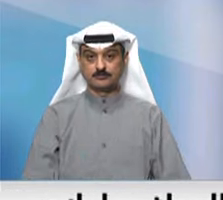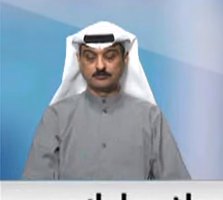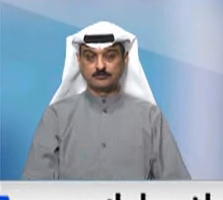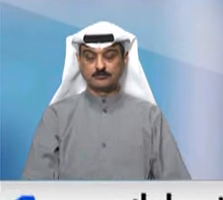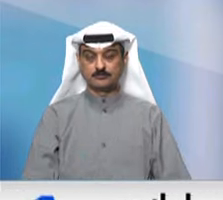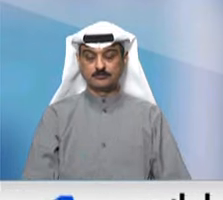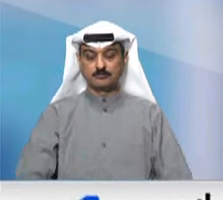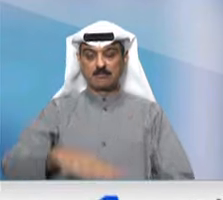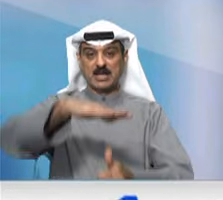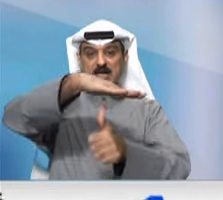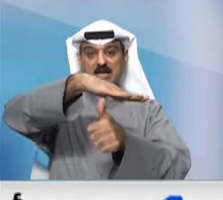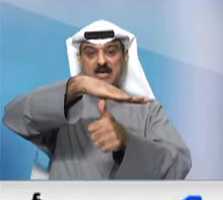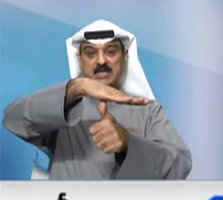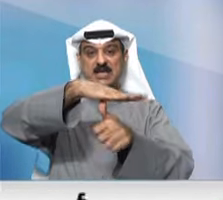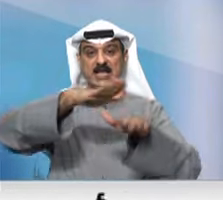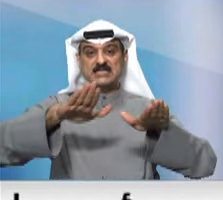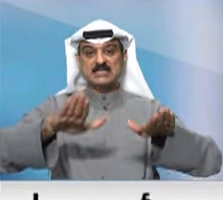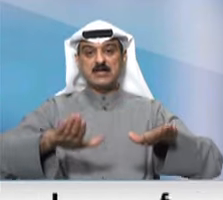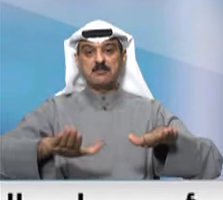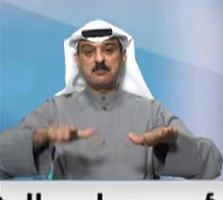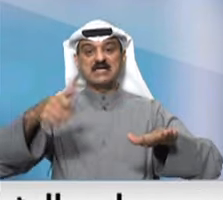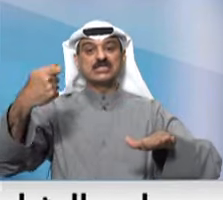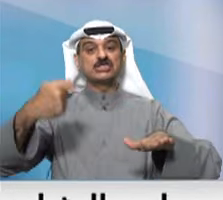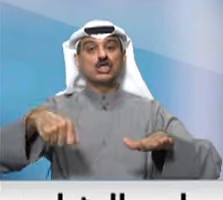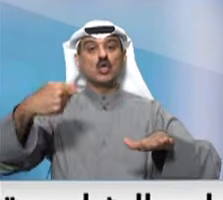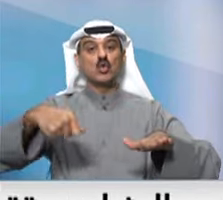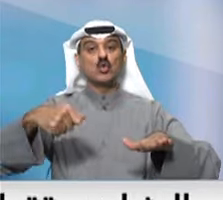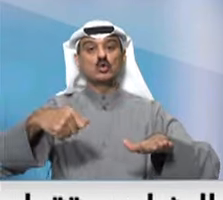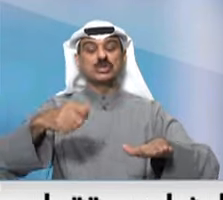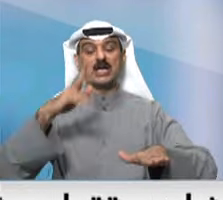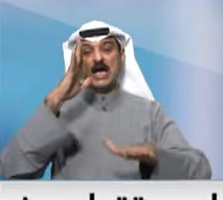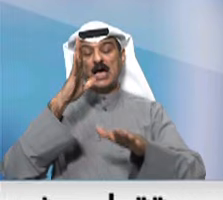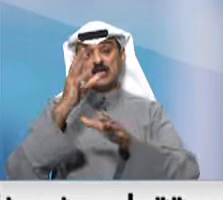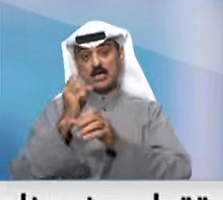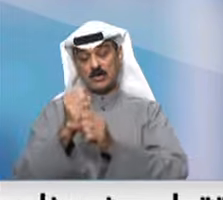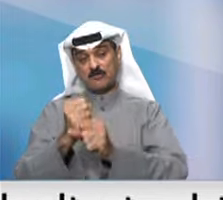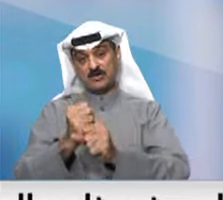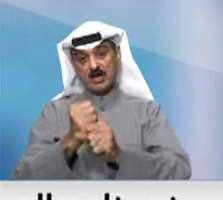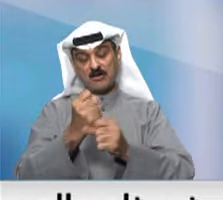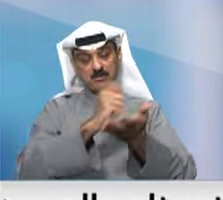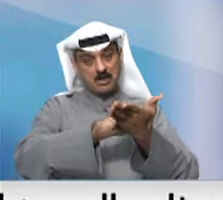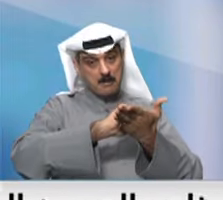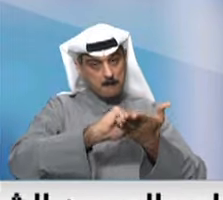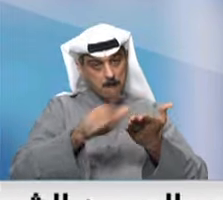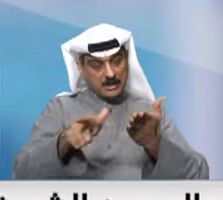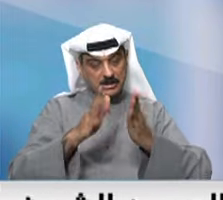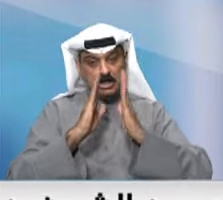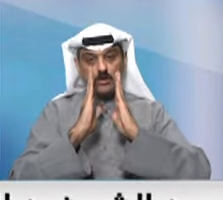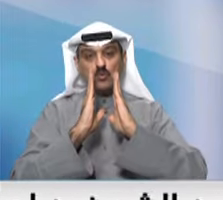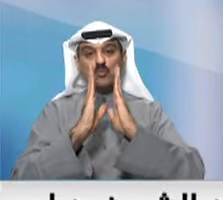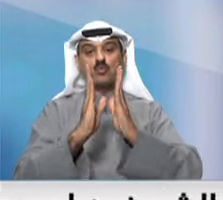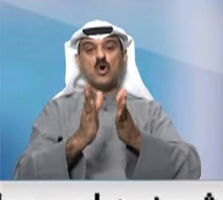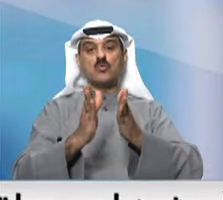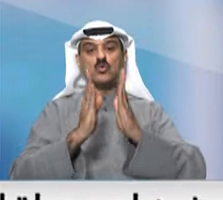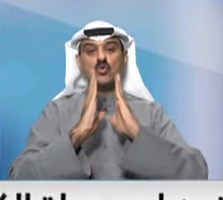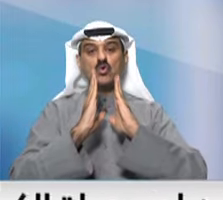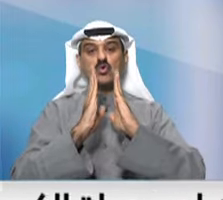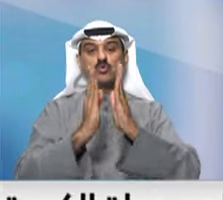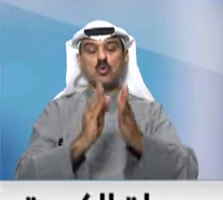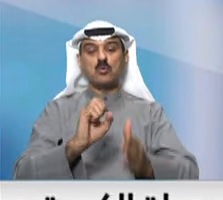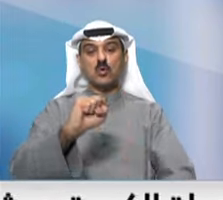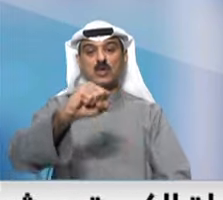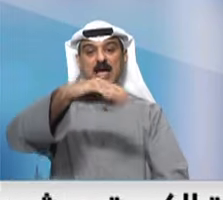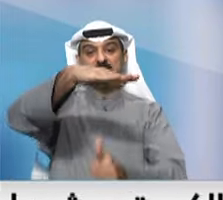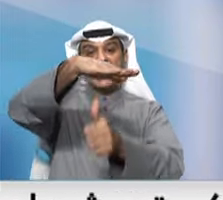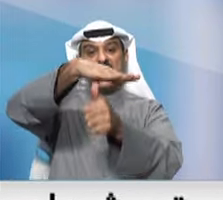بعث سمو الشيخ الدكتور محمد صباح السالم الصباح رئيس مجلس الوزراء حفظه الله ببرقية تهنئة إلى فخامة الرئيس